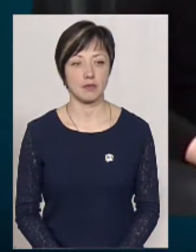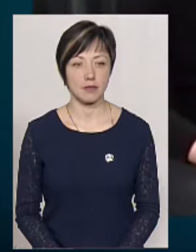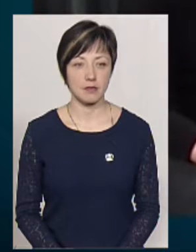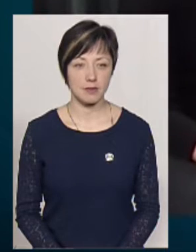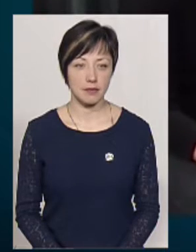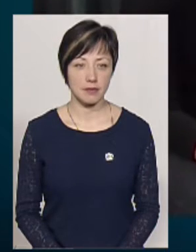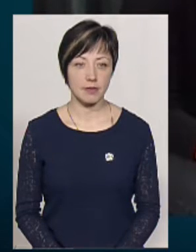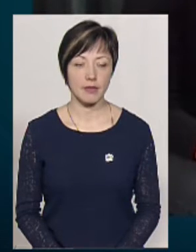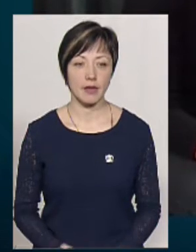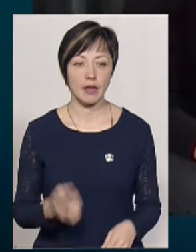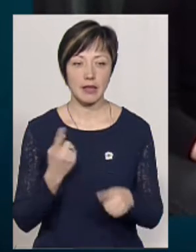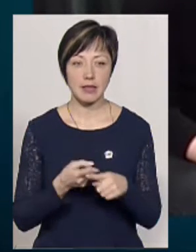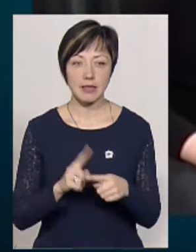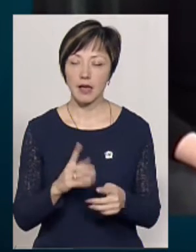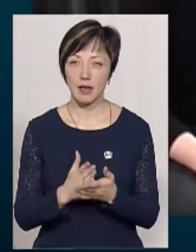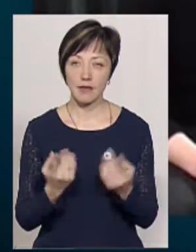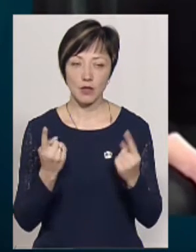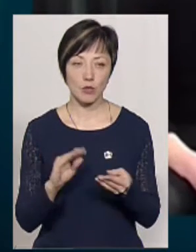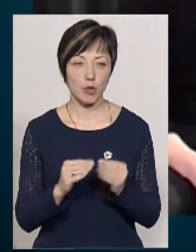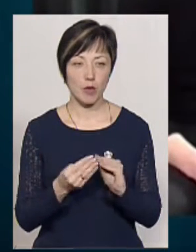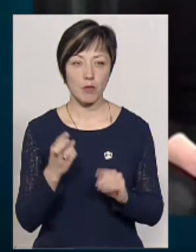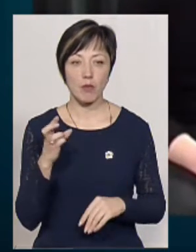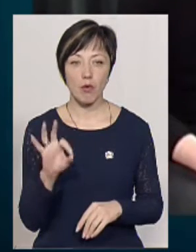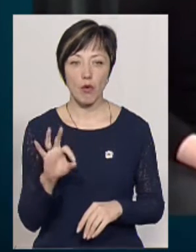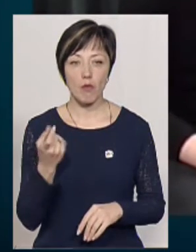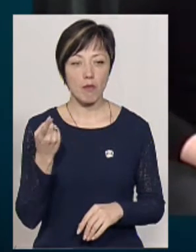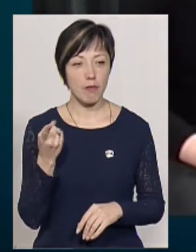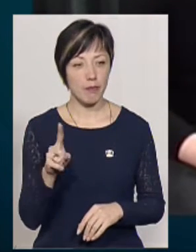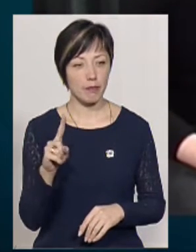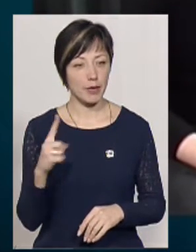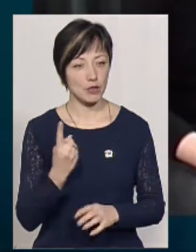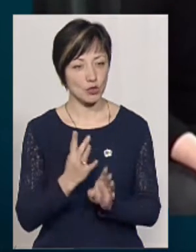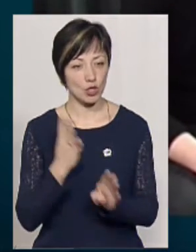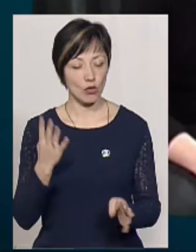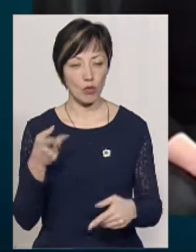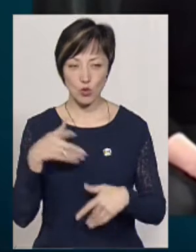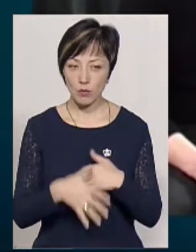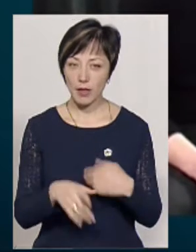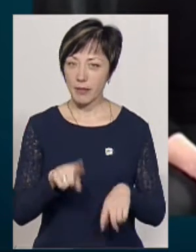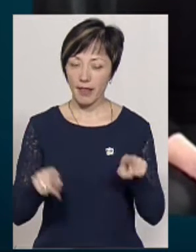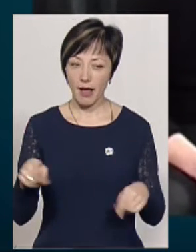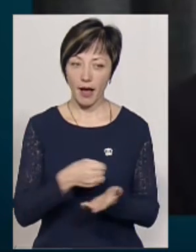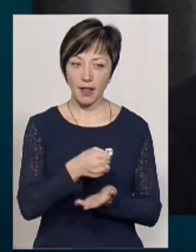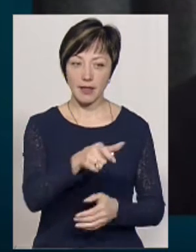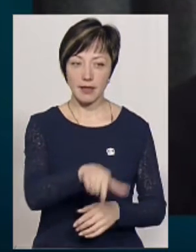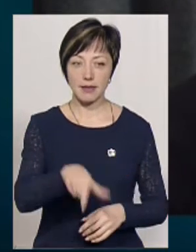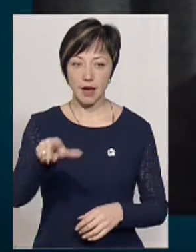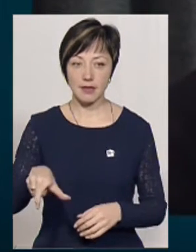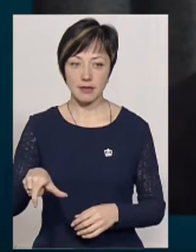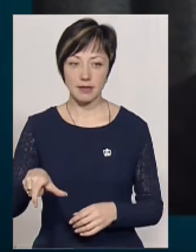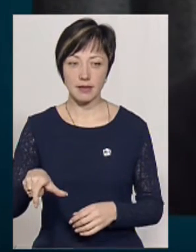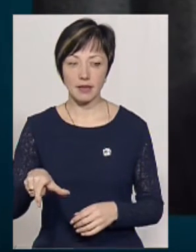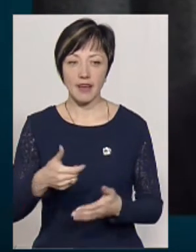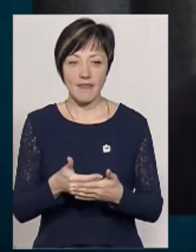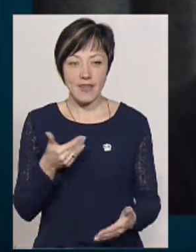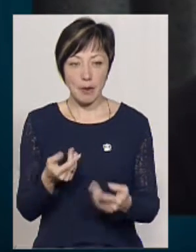Це є дуже великою проблемою, тому що в першу чергу ми розуміємо, що деякі кандидати, вони йдуть від